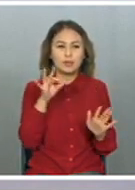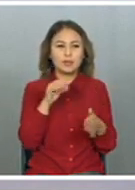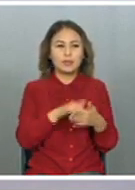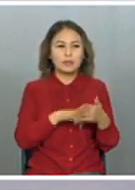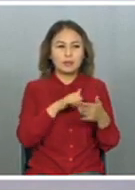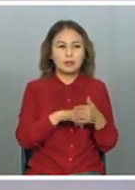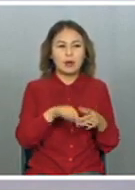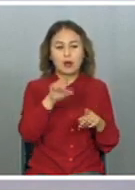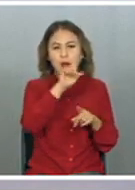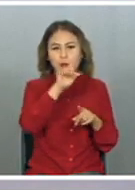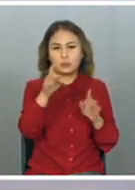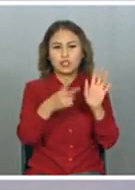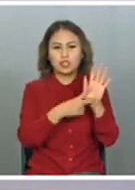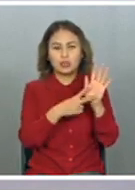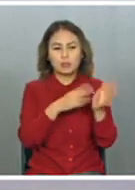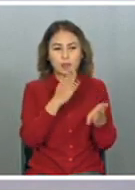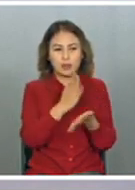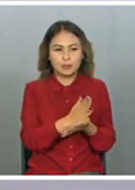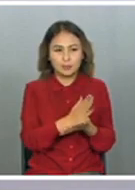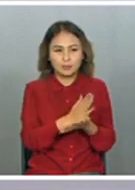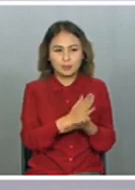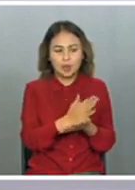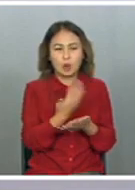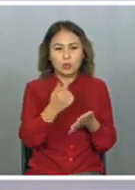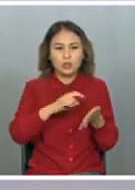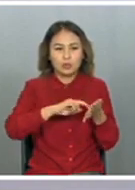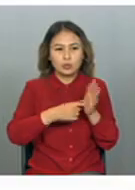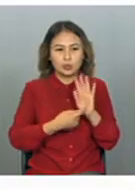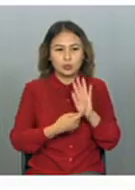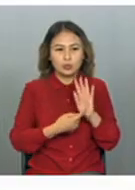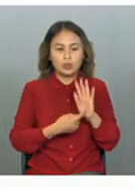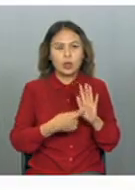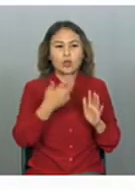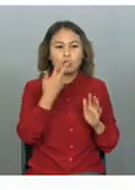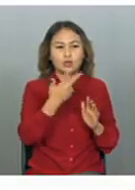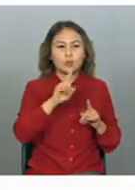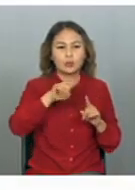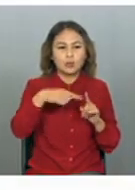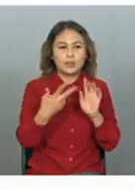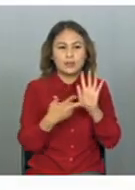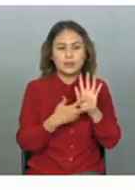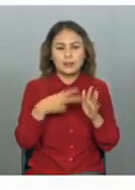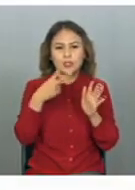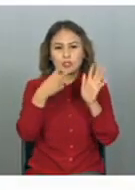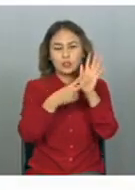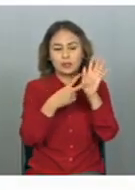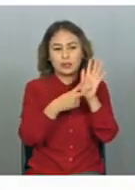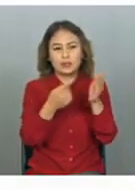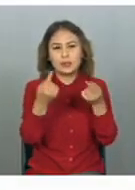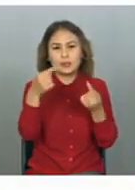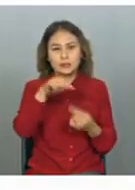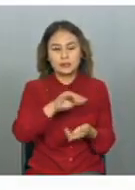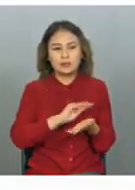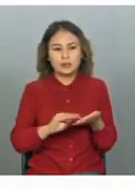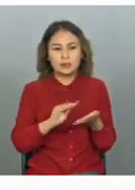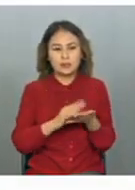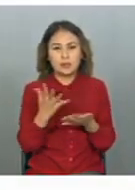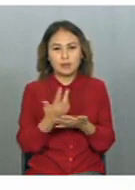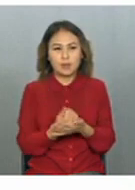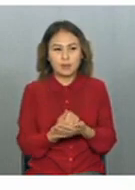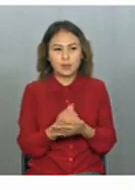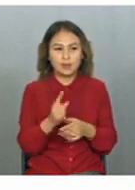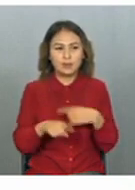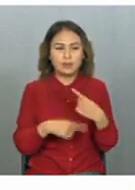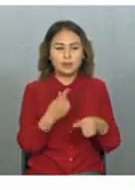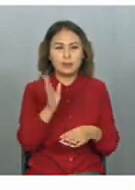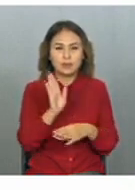алымында 7 саны бар. Осы нүктені 3 бүтін 8'ден 7'ге сәйкес келеді деп таптық. Келесі